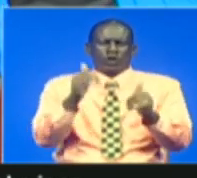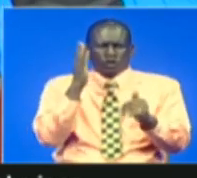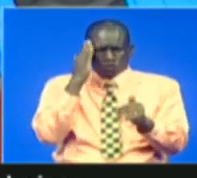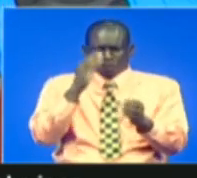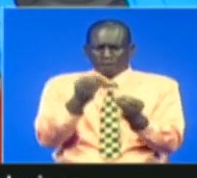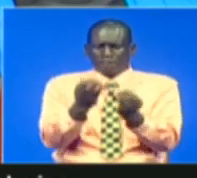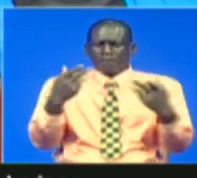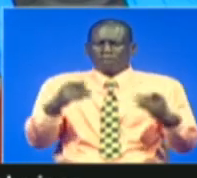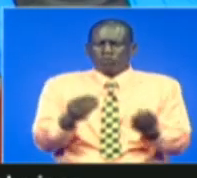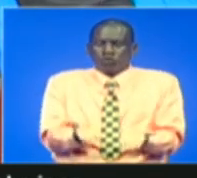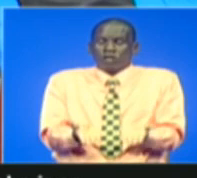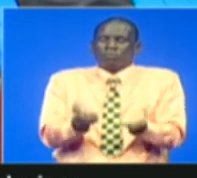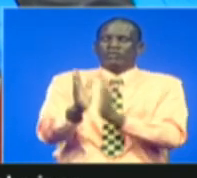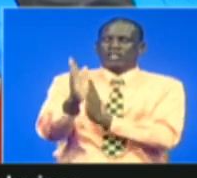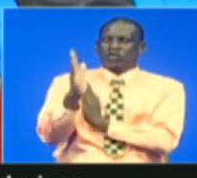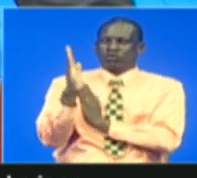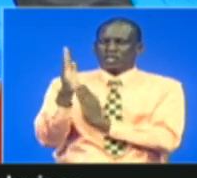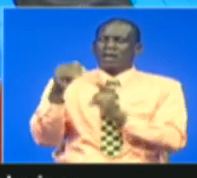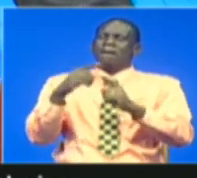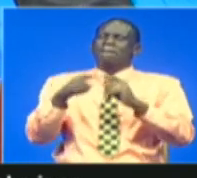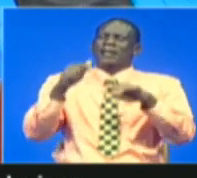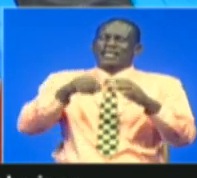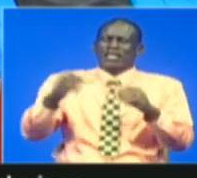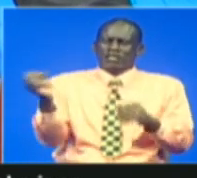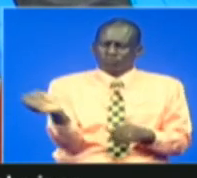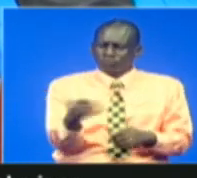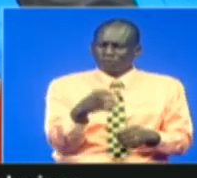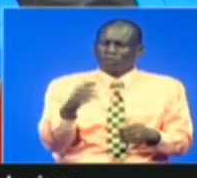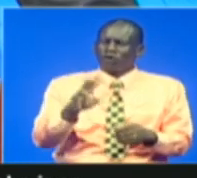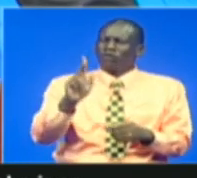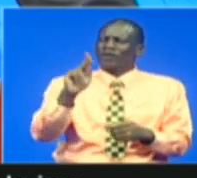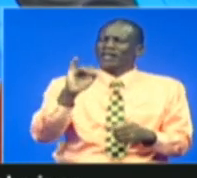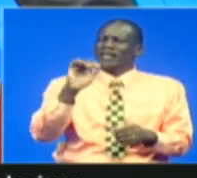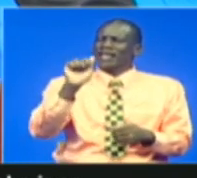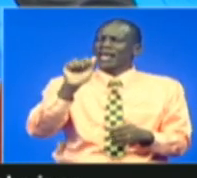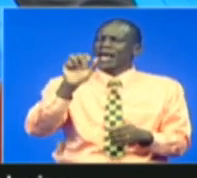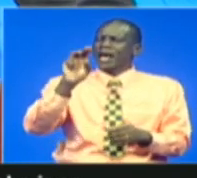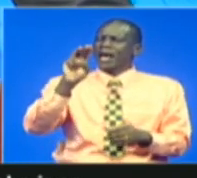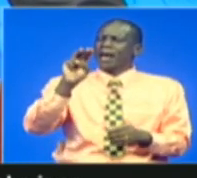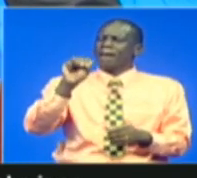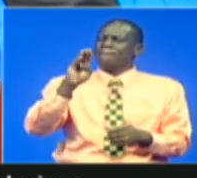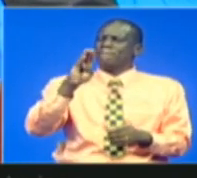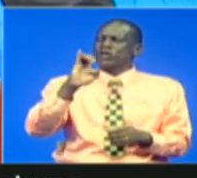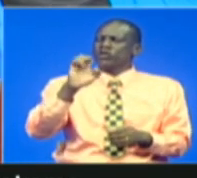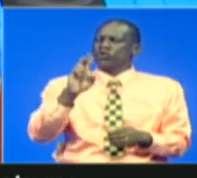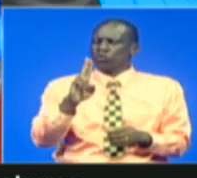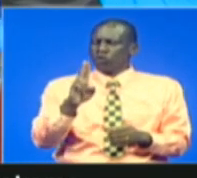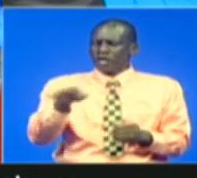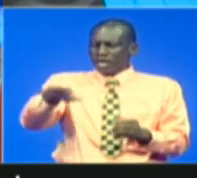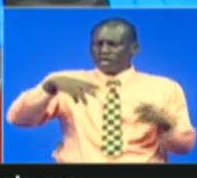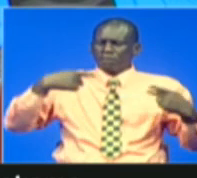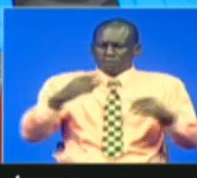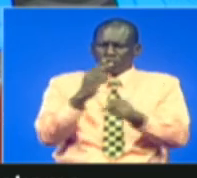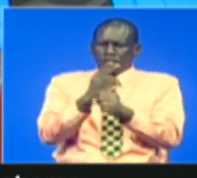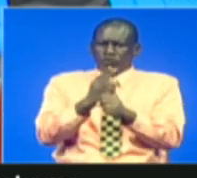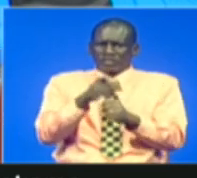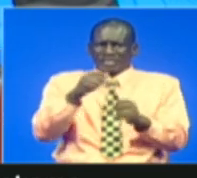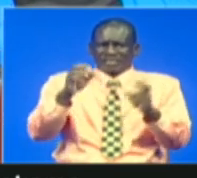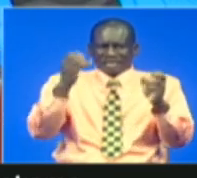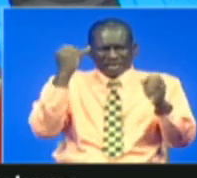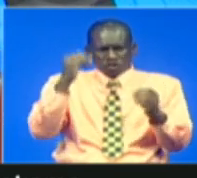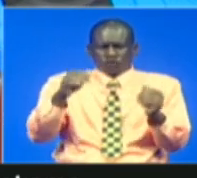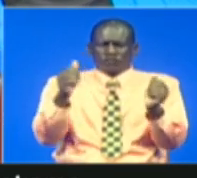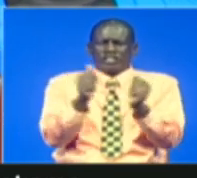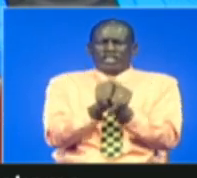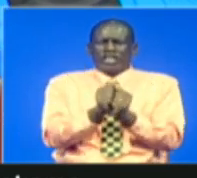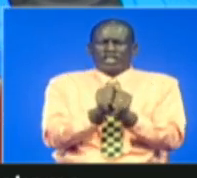usalama, lakini katika mtaa wa mabanda wa Kiambiu katika wakazi wanatumia mpango huo wa nyumba 10 ili kuhakikisha watoto wanakwenda